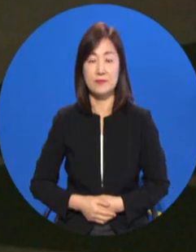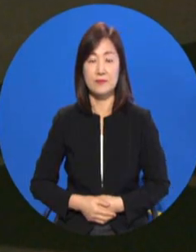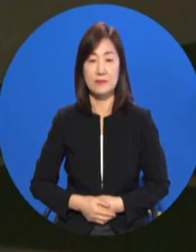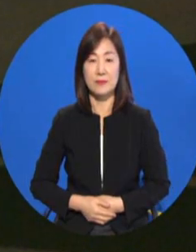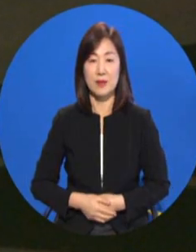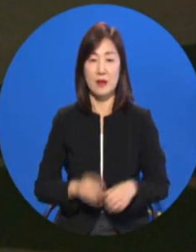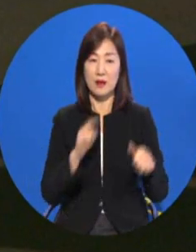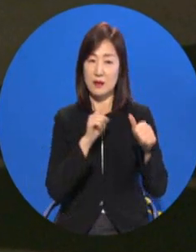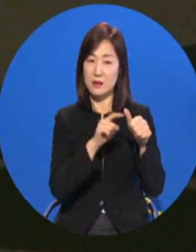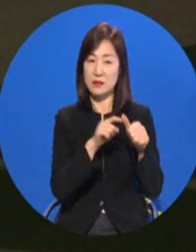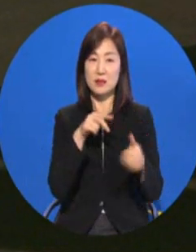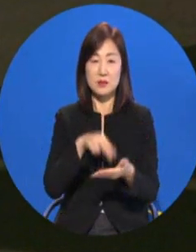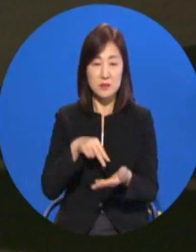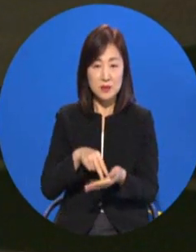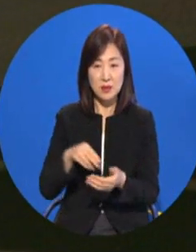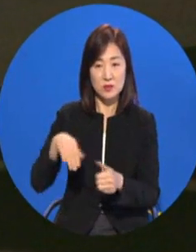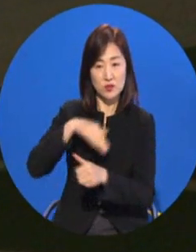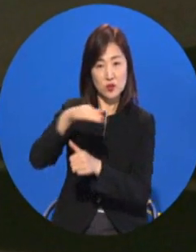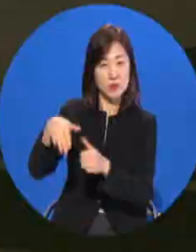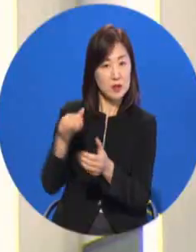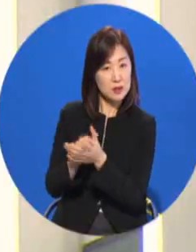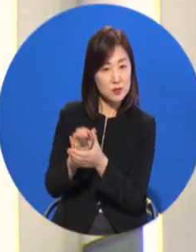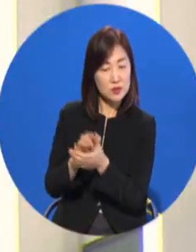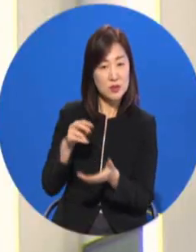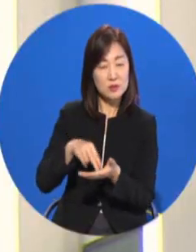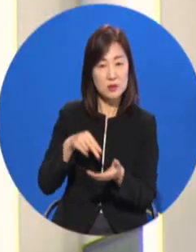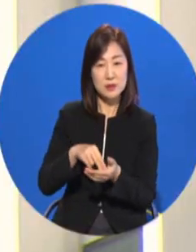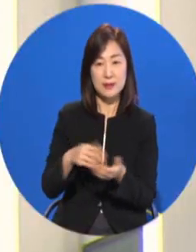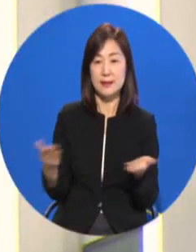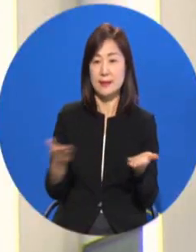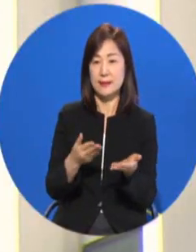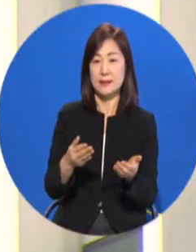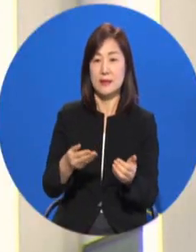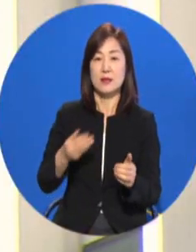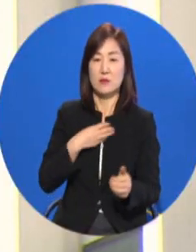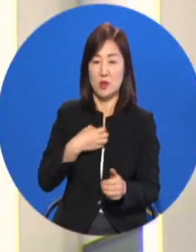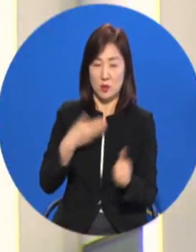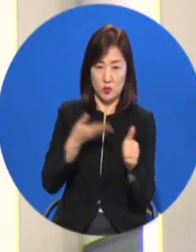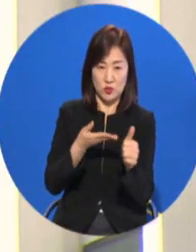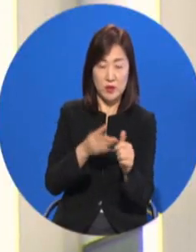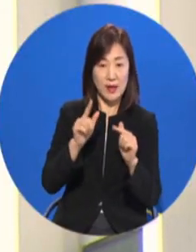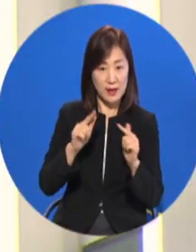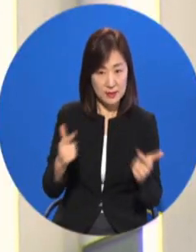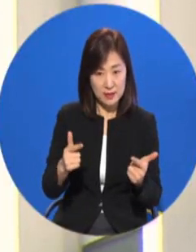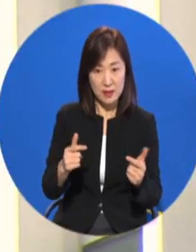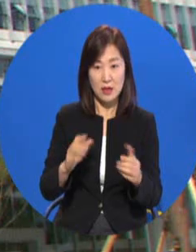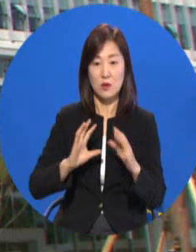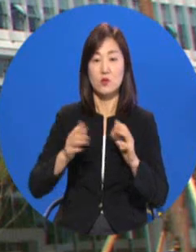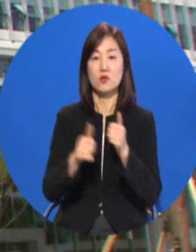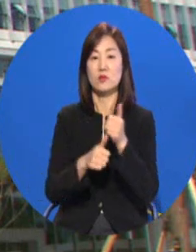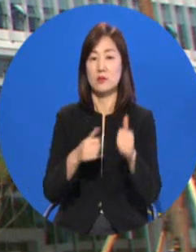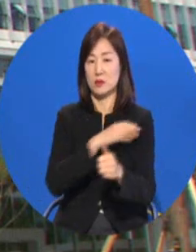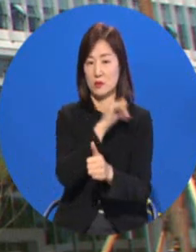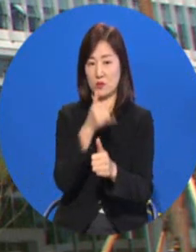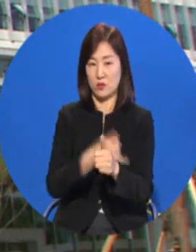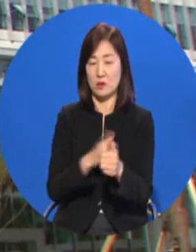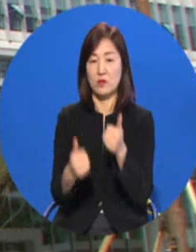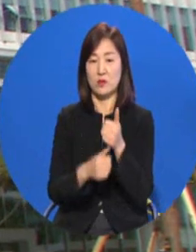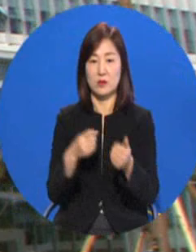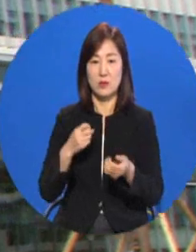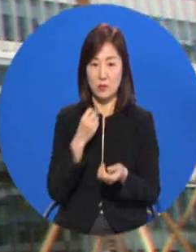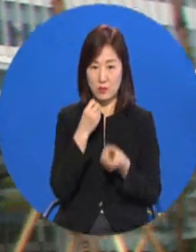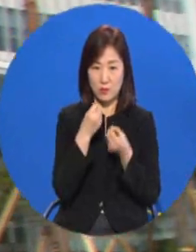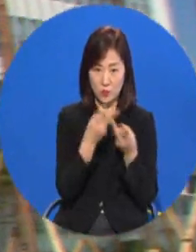ac 지인들은 이번 인사가 명백한 직장 내 괴롭힘 이라며 국민권익위원회 보낼 탄원서를 작성했습니다